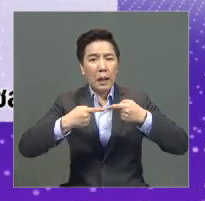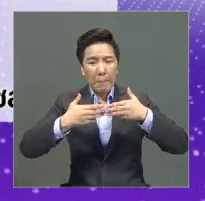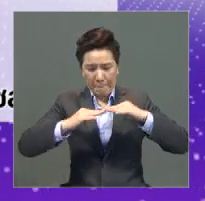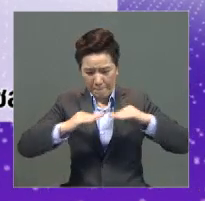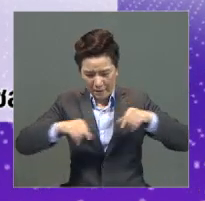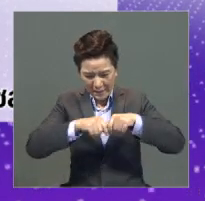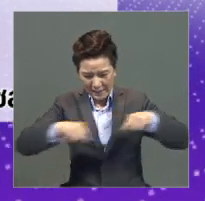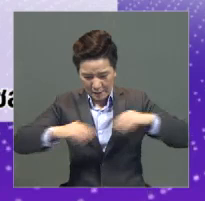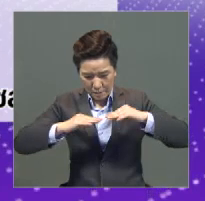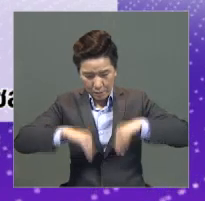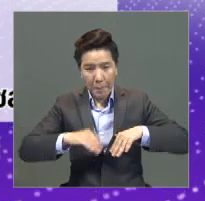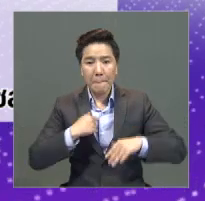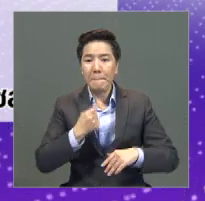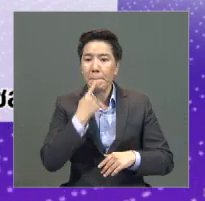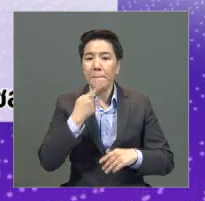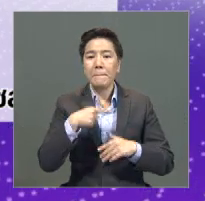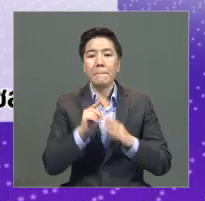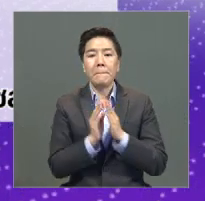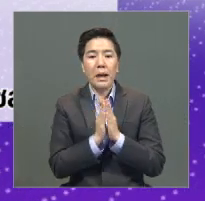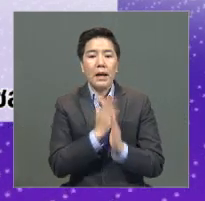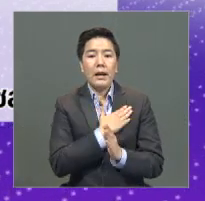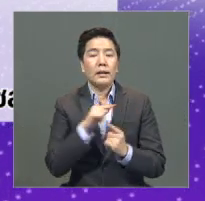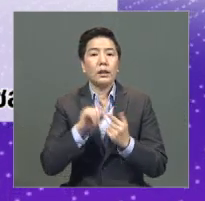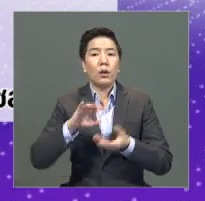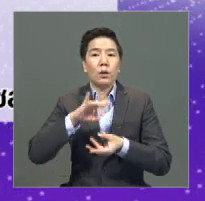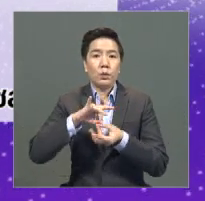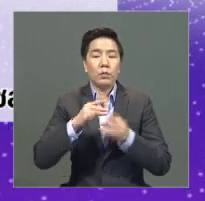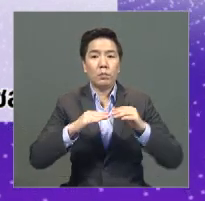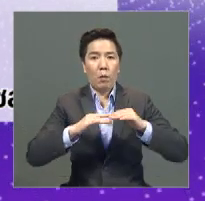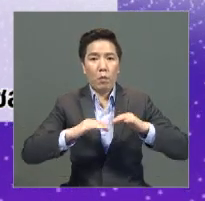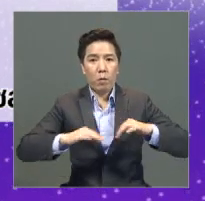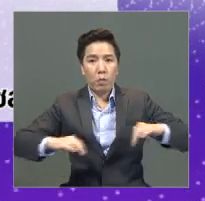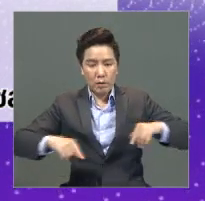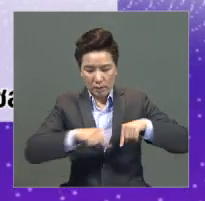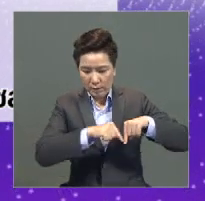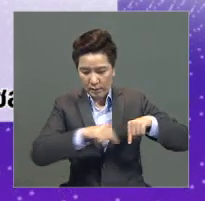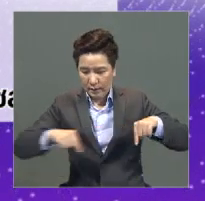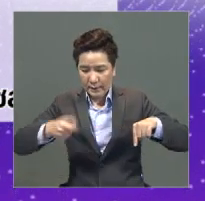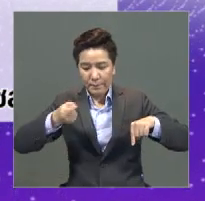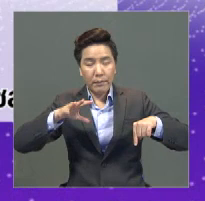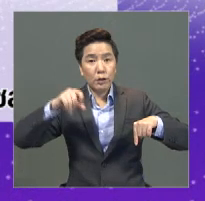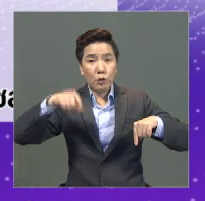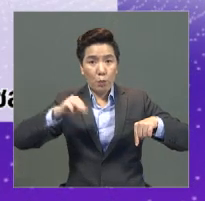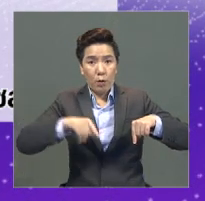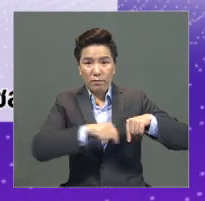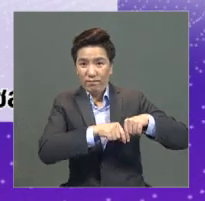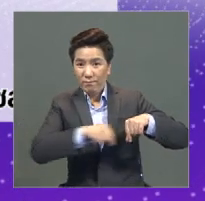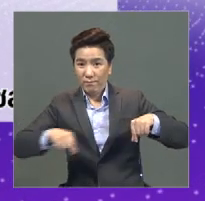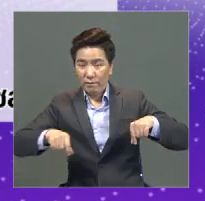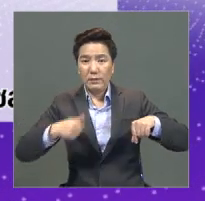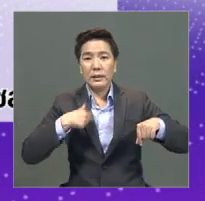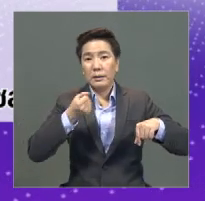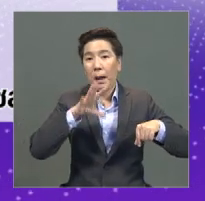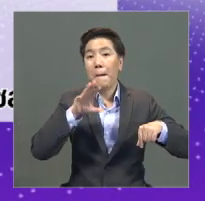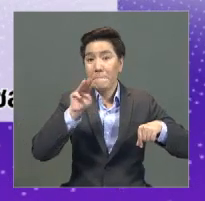ที่หมู่ 6ตำบลปากพระอำเภอเมืองสุโขทัยคันขาดขยายเพิ่มขึ้นยาวประมาณ 15เมตรนะครับจุดนี้ได้รับ